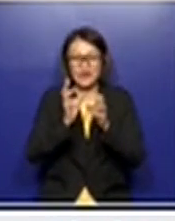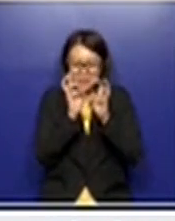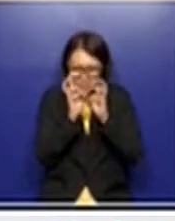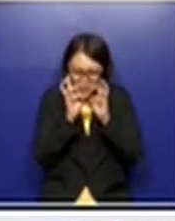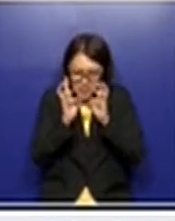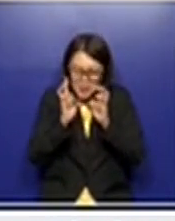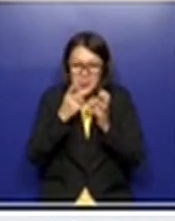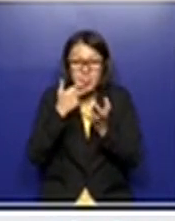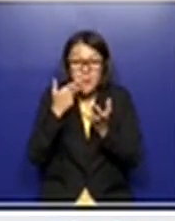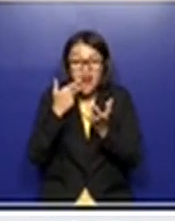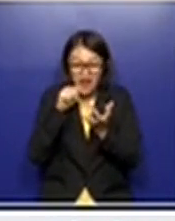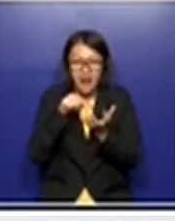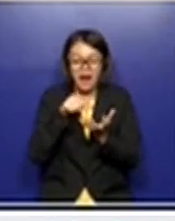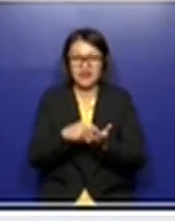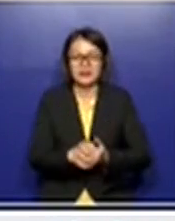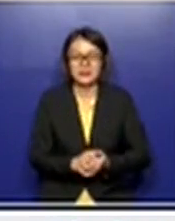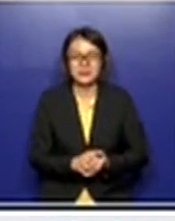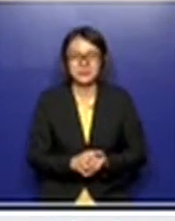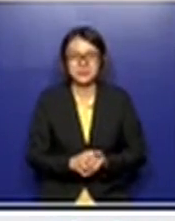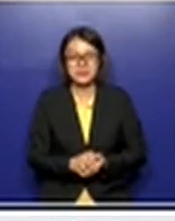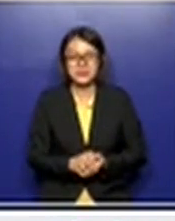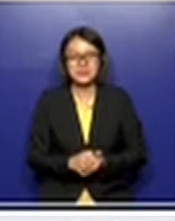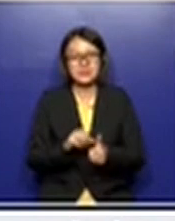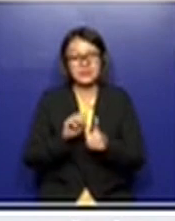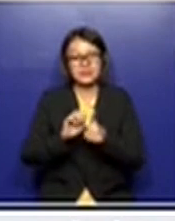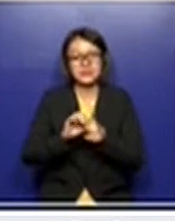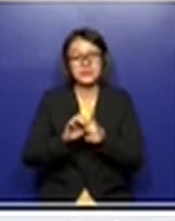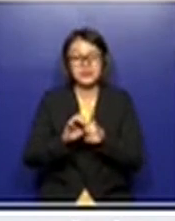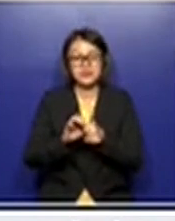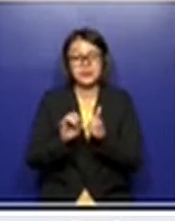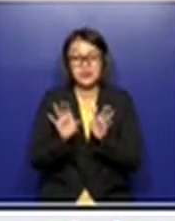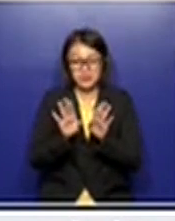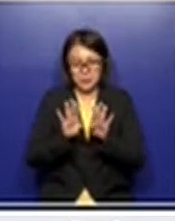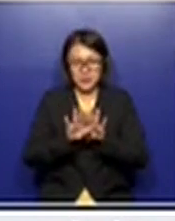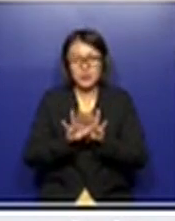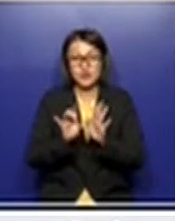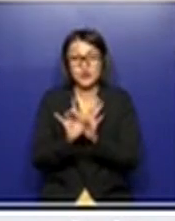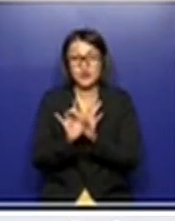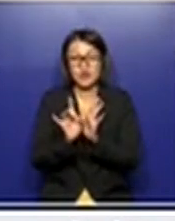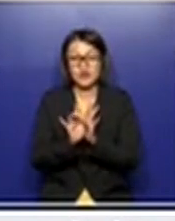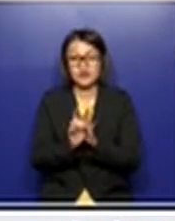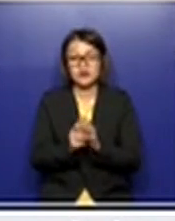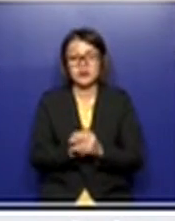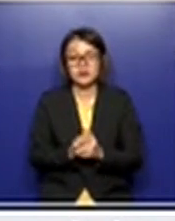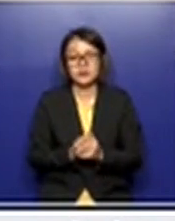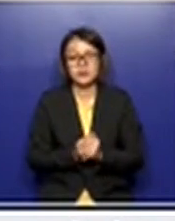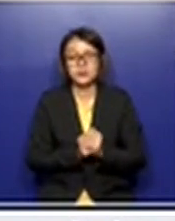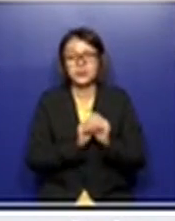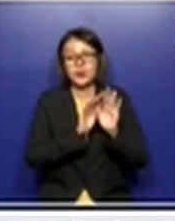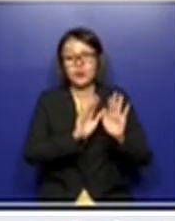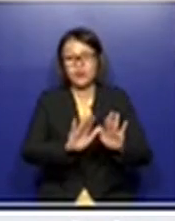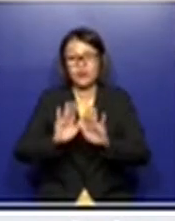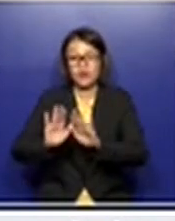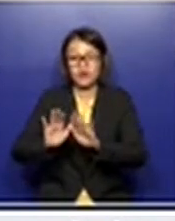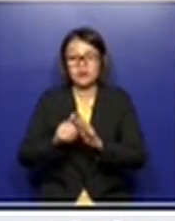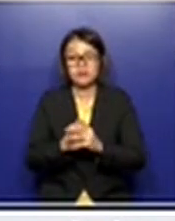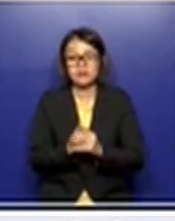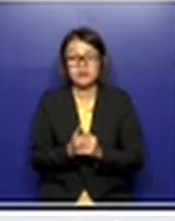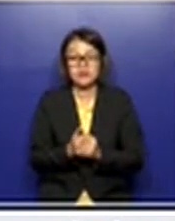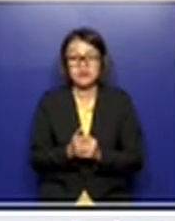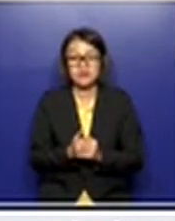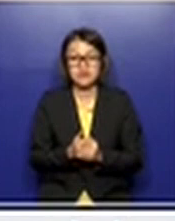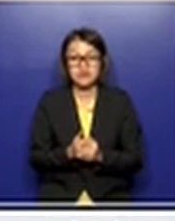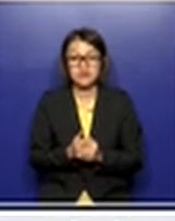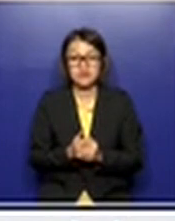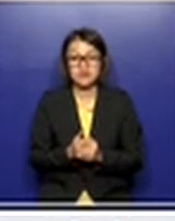ากมีข้อเสนอแนะปิดท้ายนะครับ1ขอฝากเรื่องท่านเ